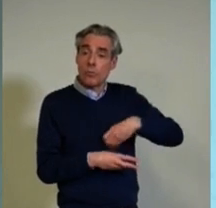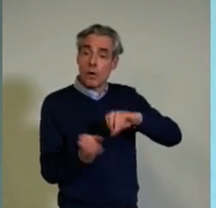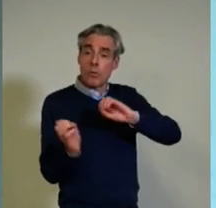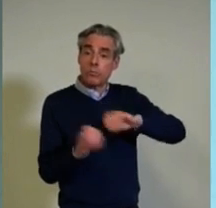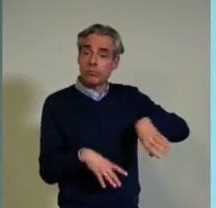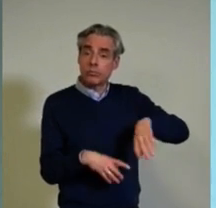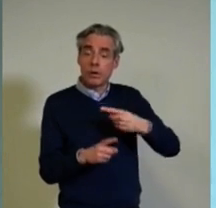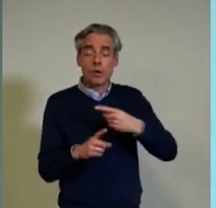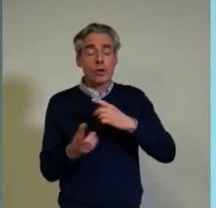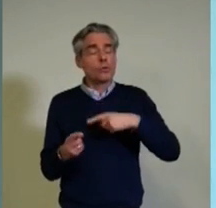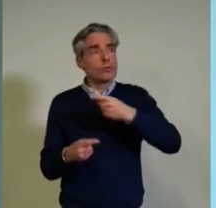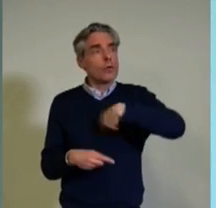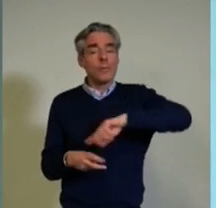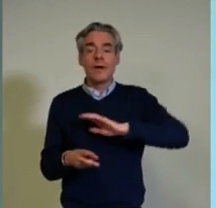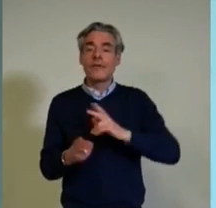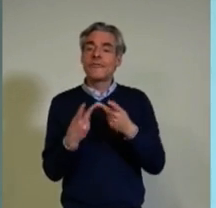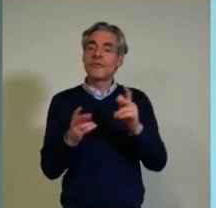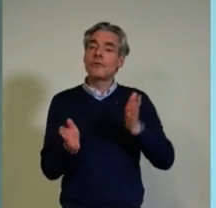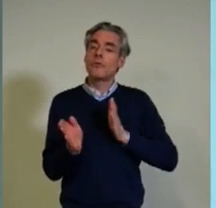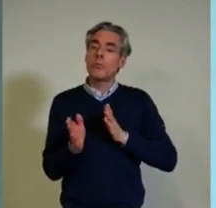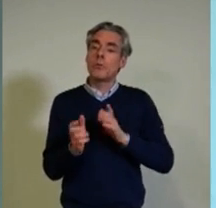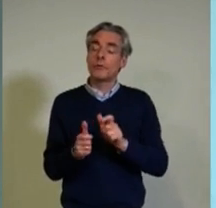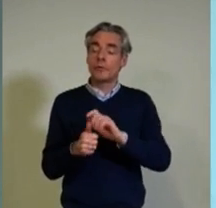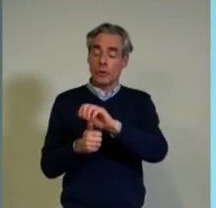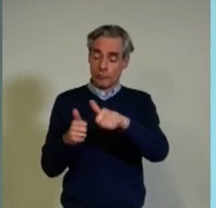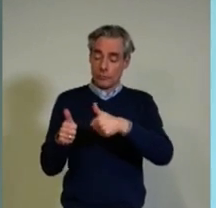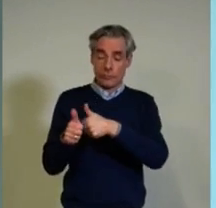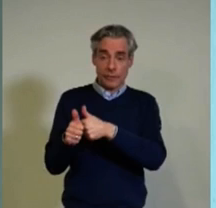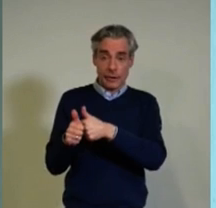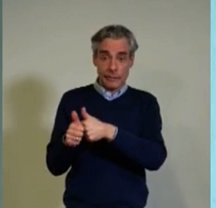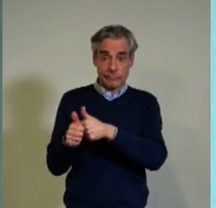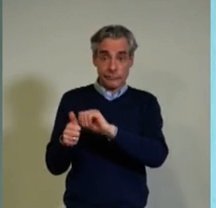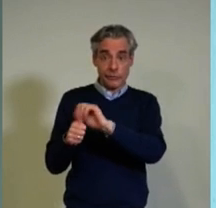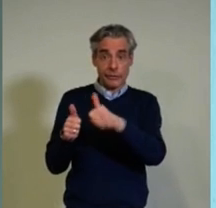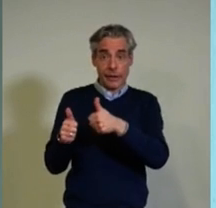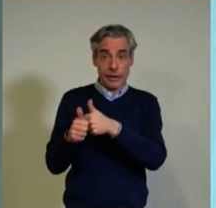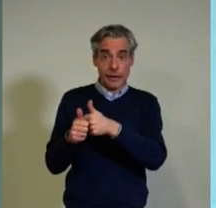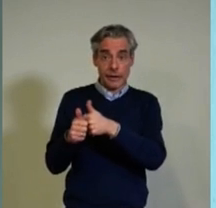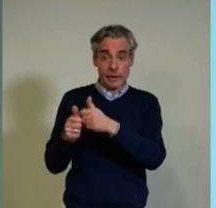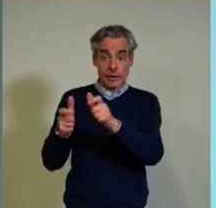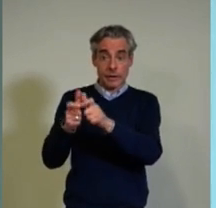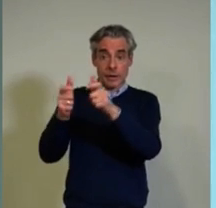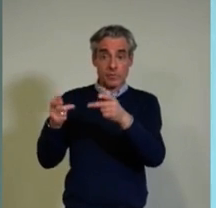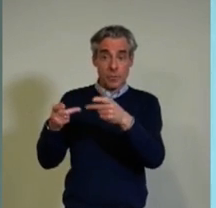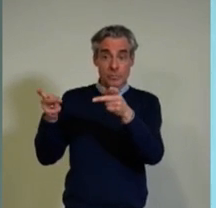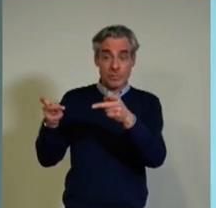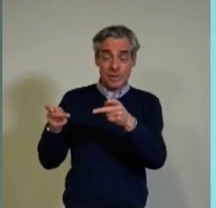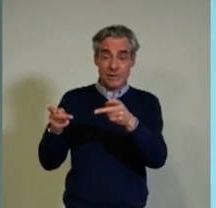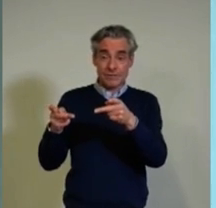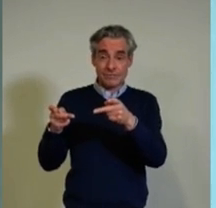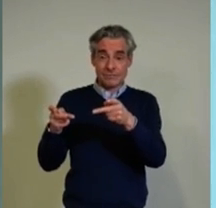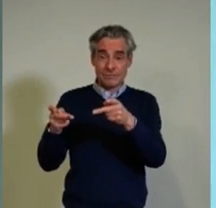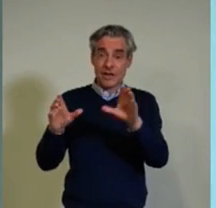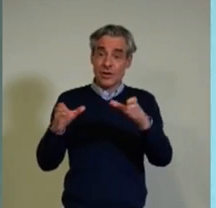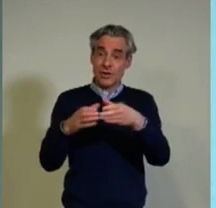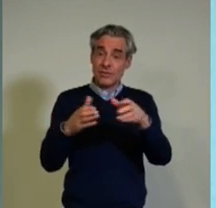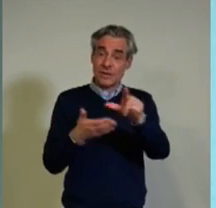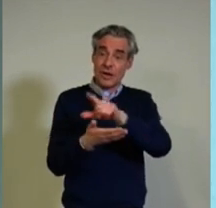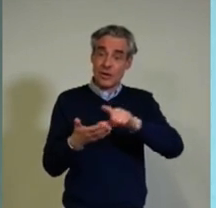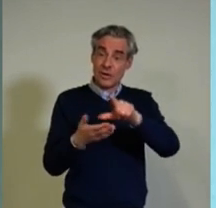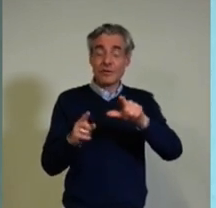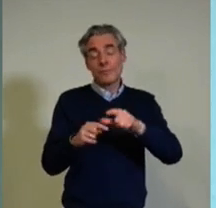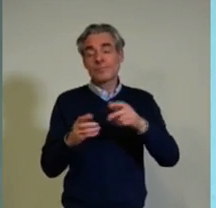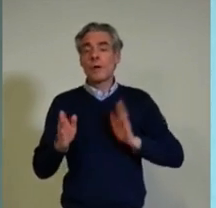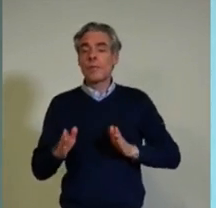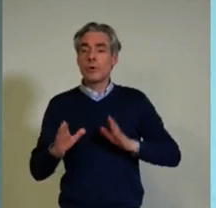tutelle d'un établissement qui est toujours que public. Ce n'est pas une collectivité locale. Bordeaux Métropole. Voilà,